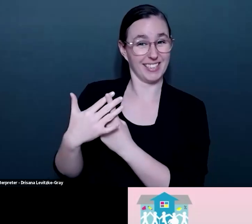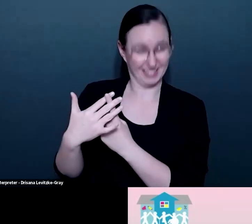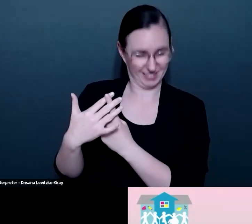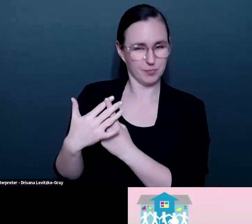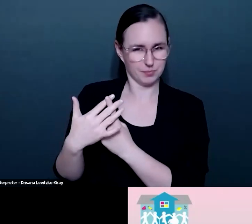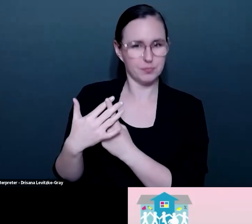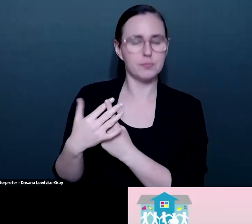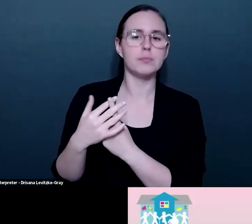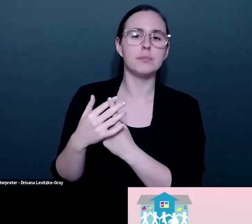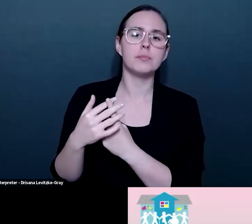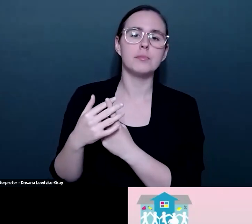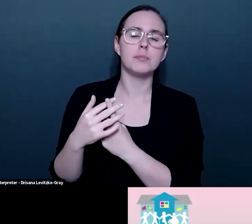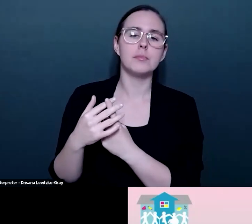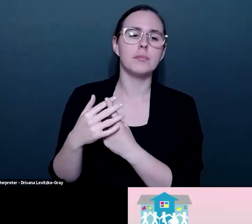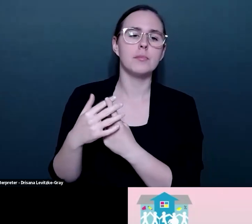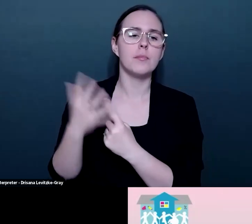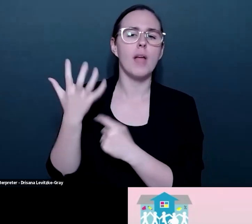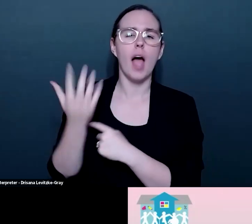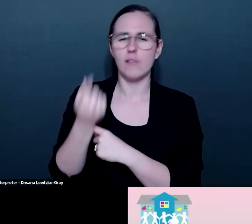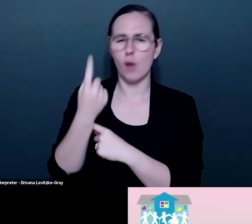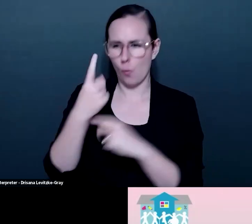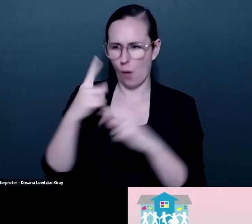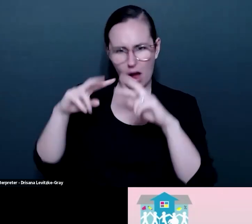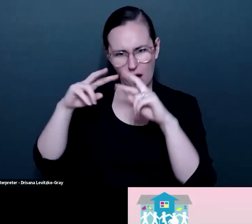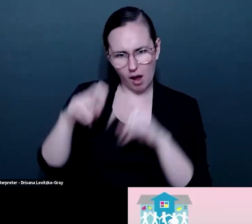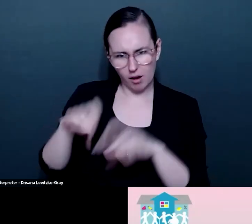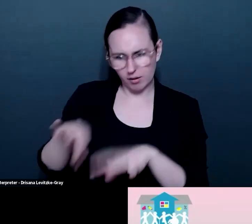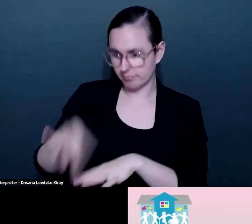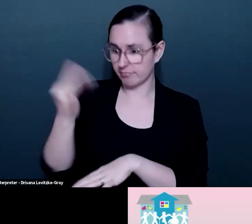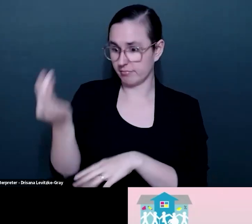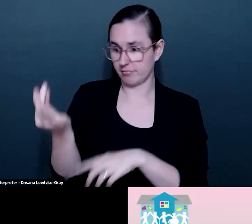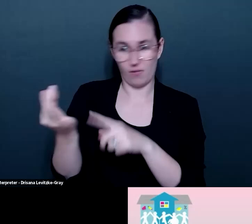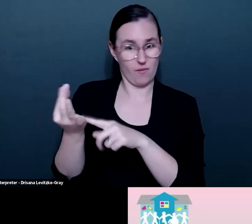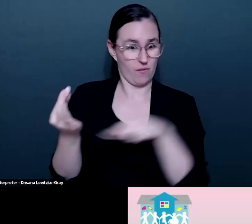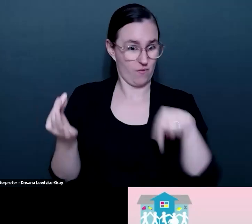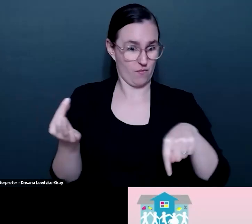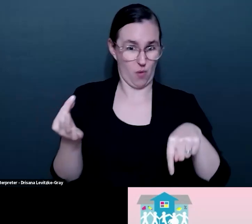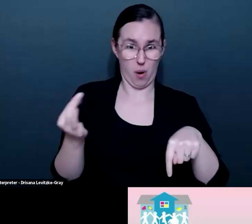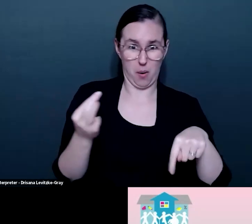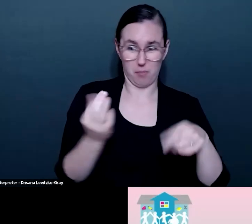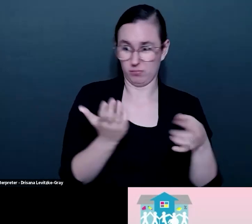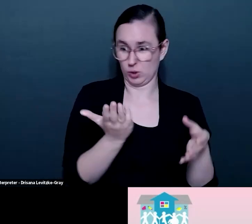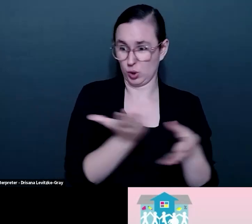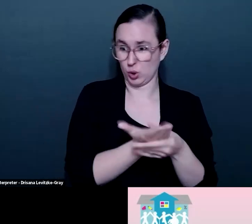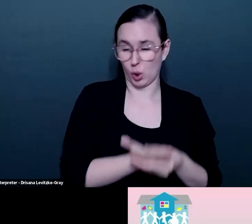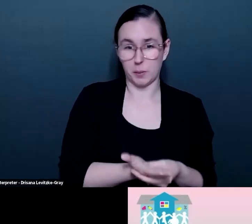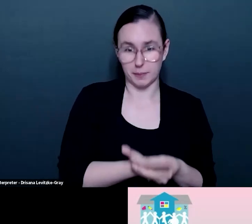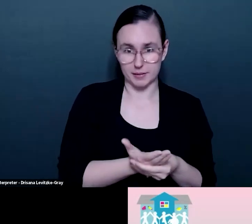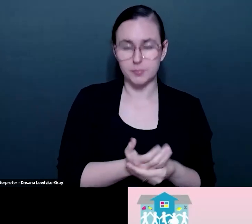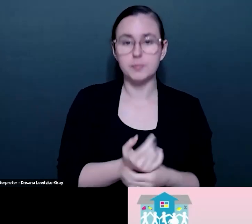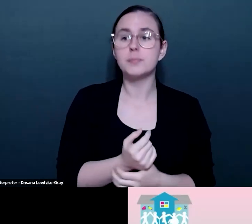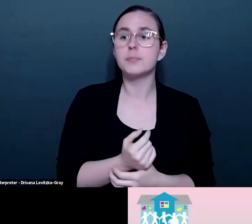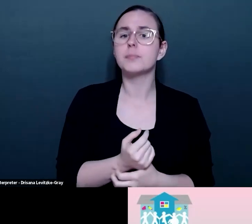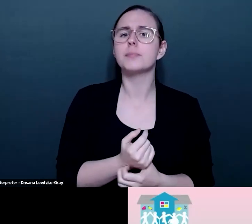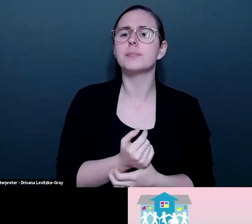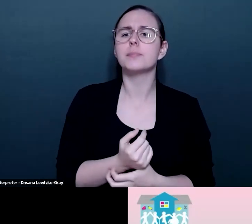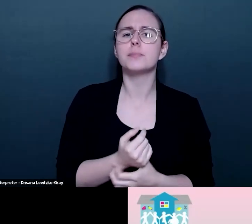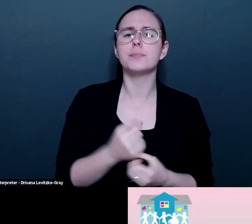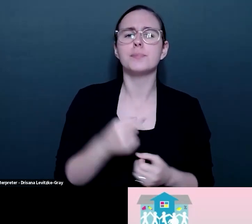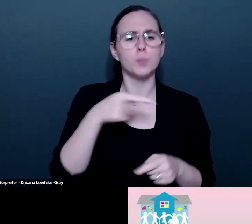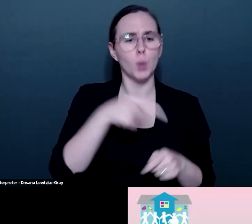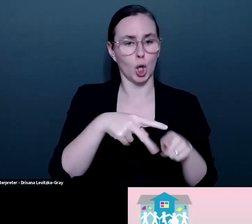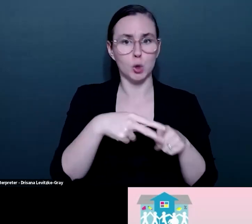dire certains des domaines qu'on a dans cette partie, on peut dire que il y